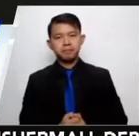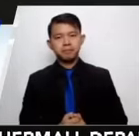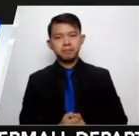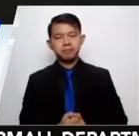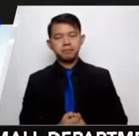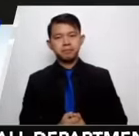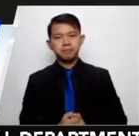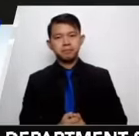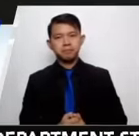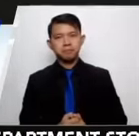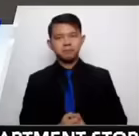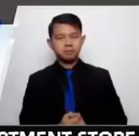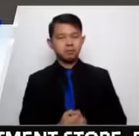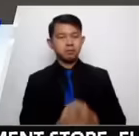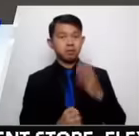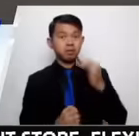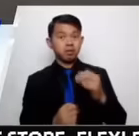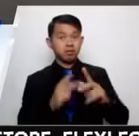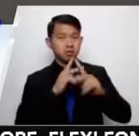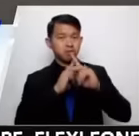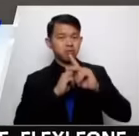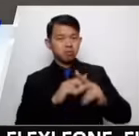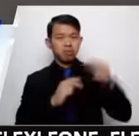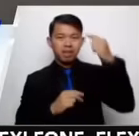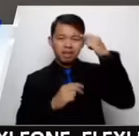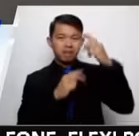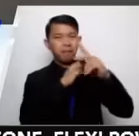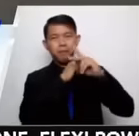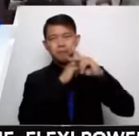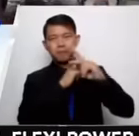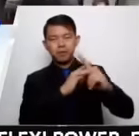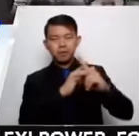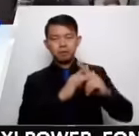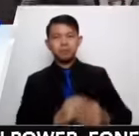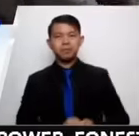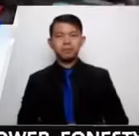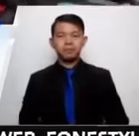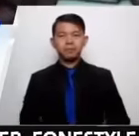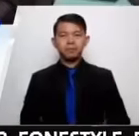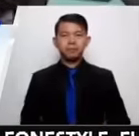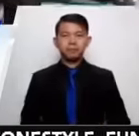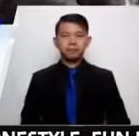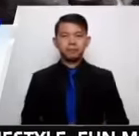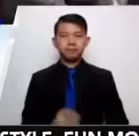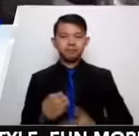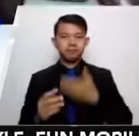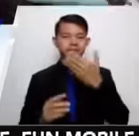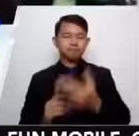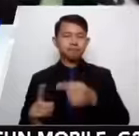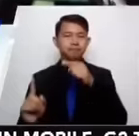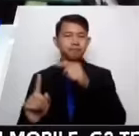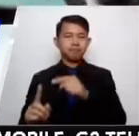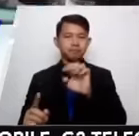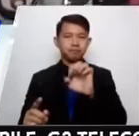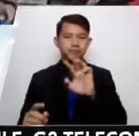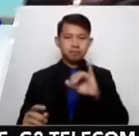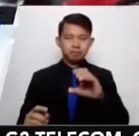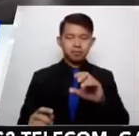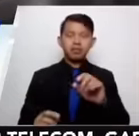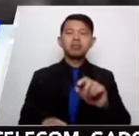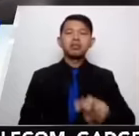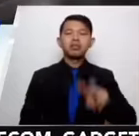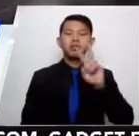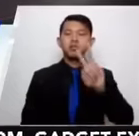protektado yung ulo mo sir eh. Ang motorcycle taxi rider na si Eric, 2 half-face helmet ang daladala. Isa para sa